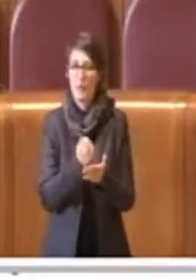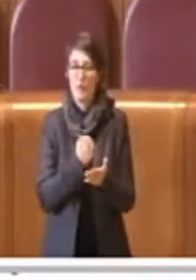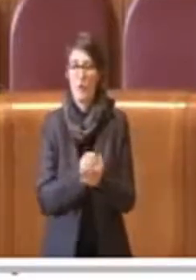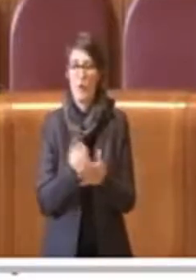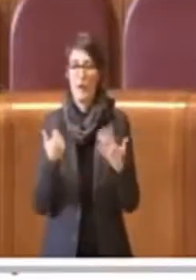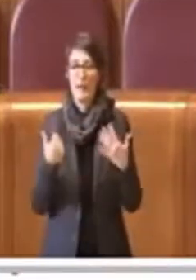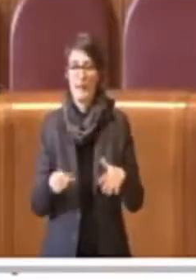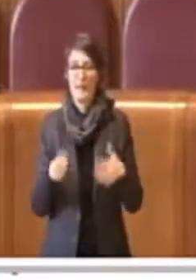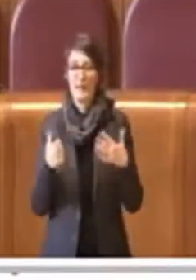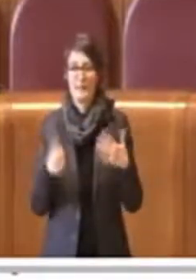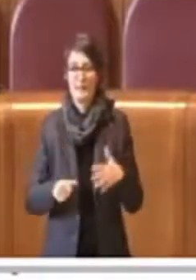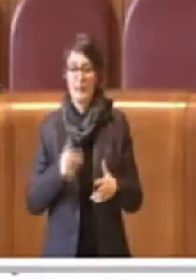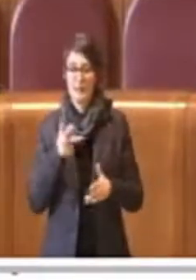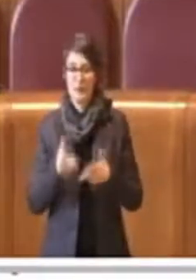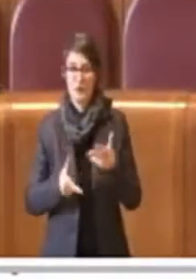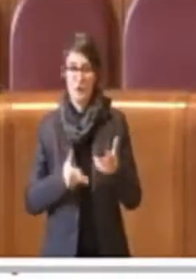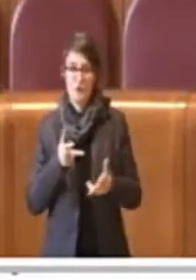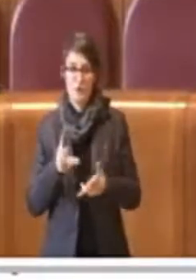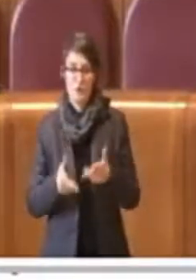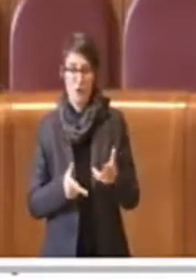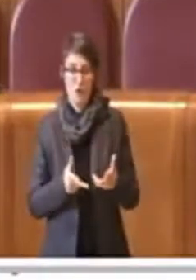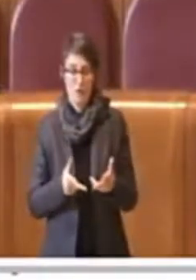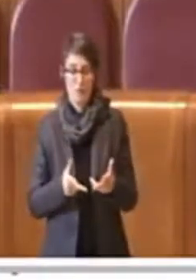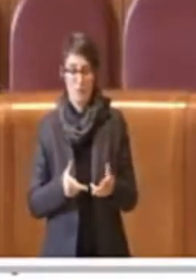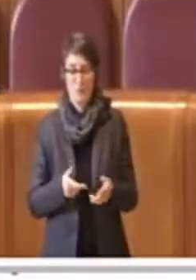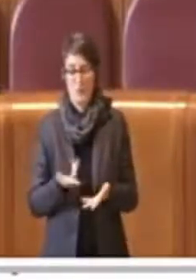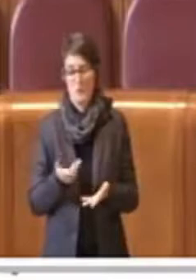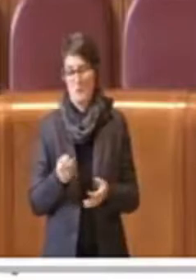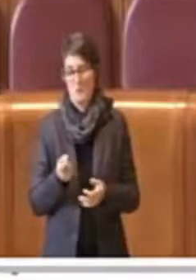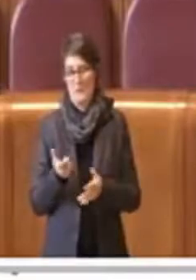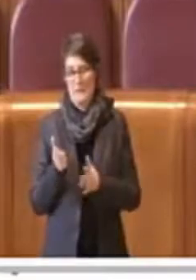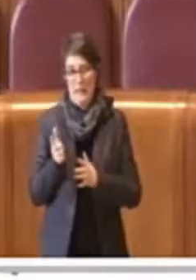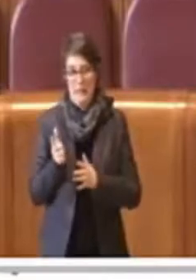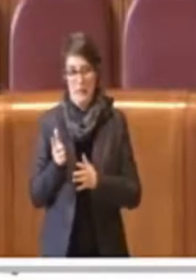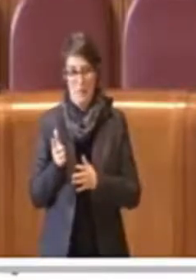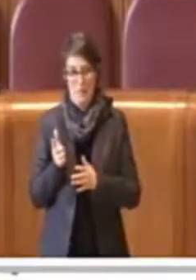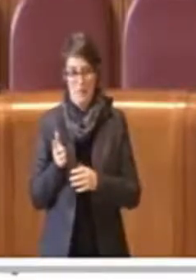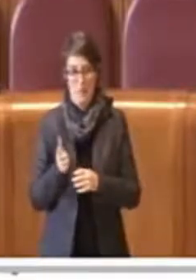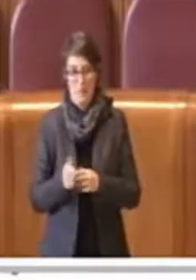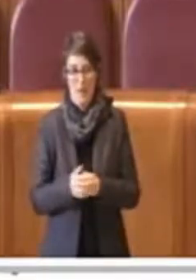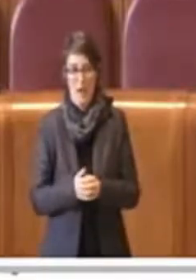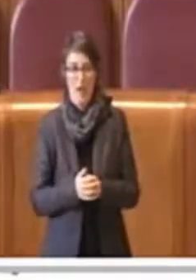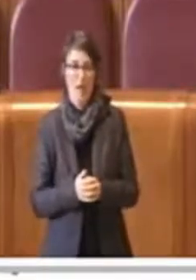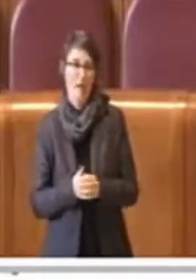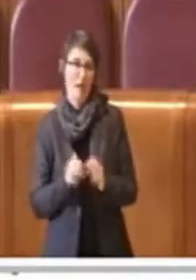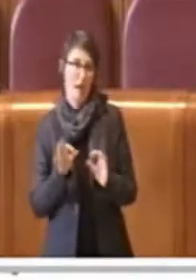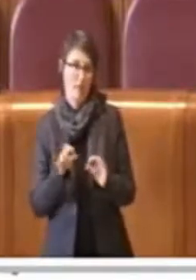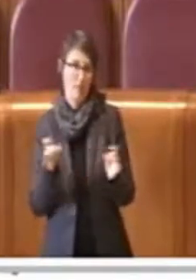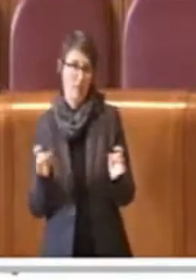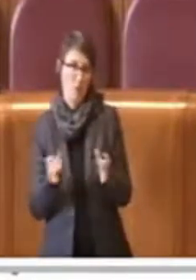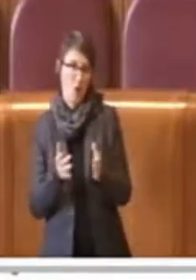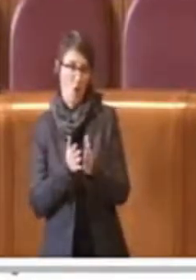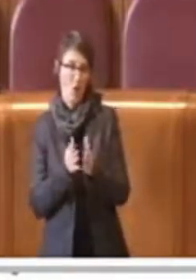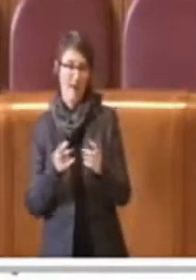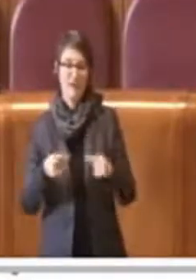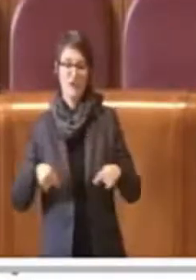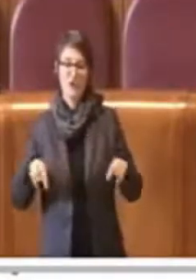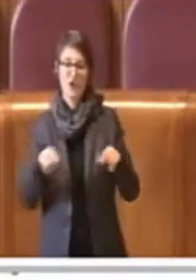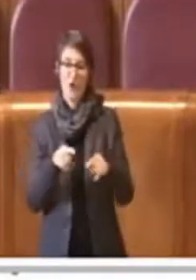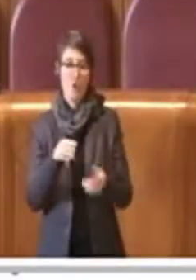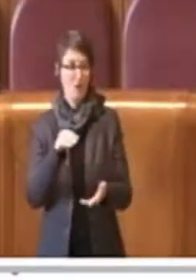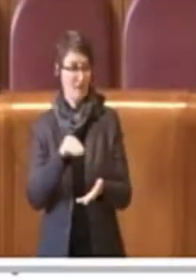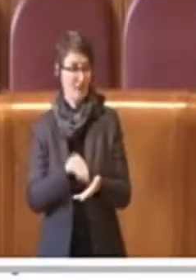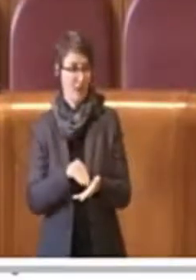aprile, quindi qualche settimana fa, proprio in occasione, dicevo, di un consiglio in presenza,